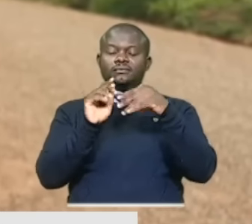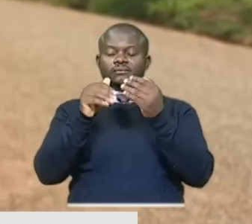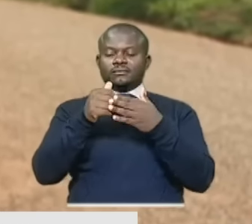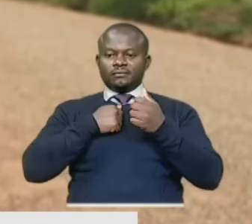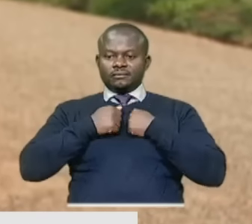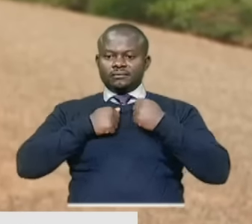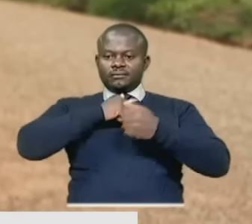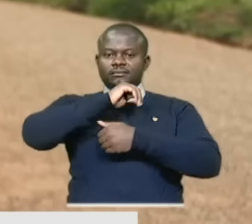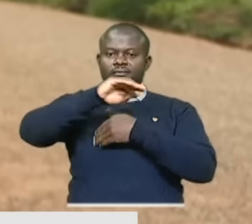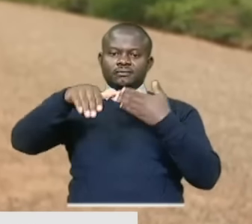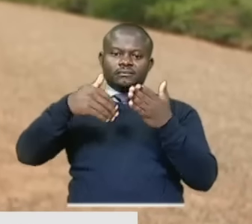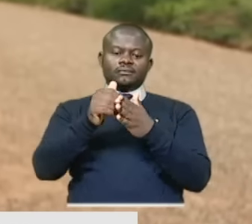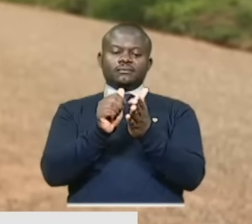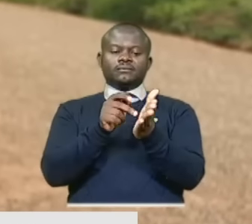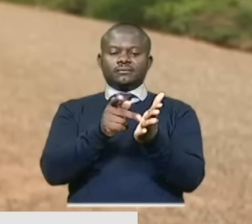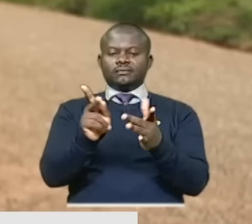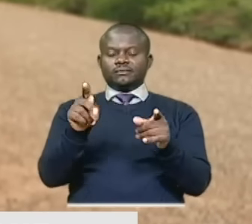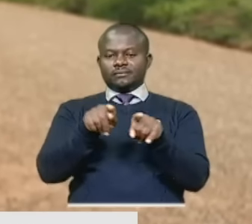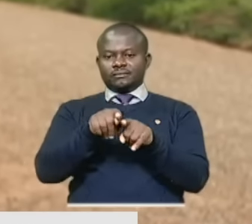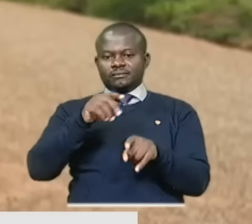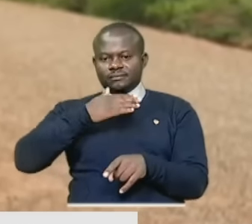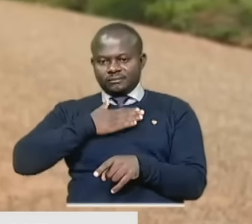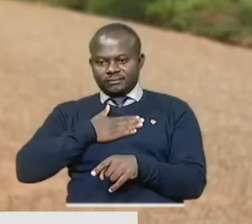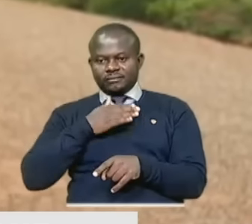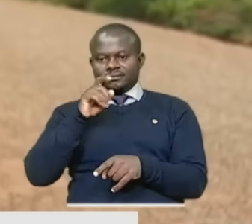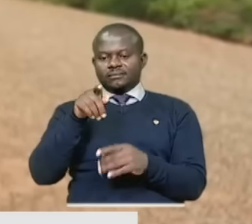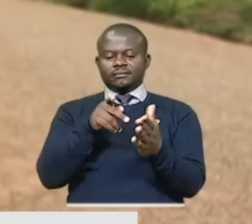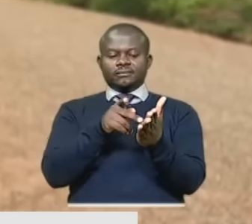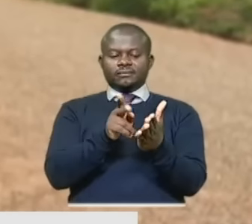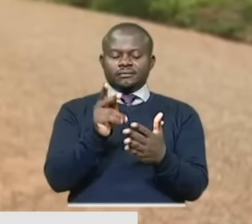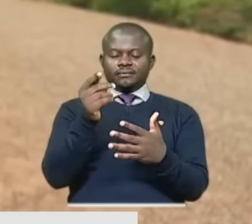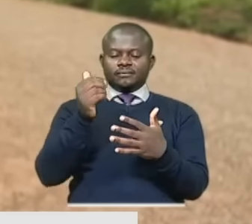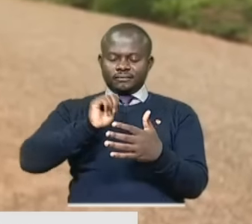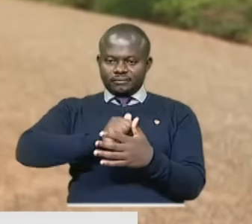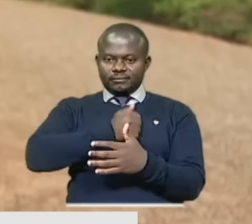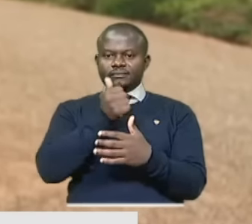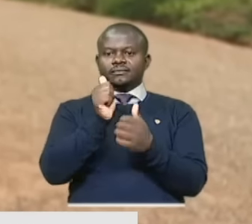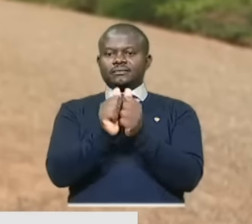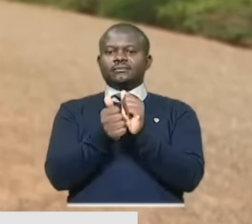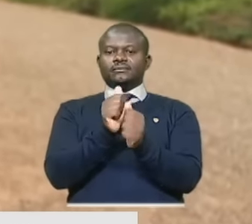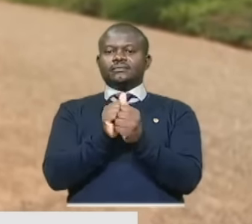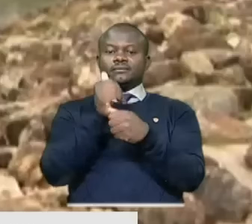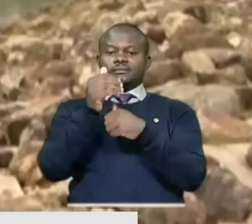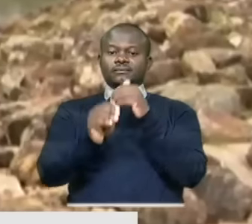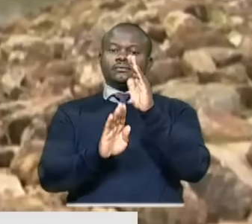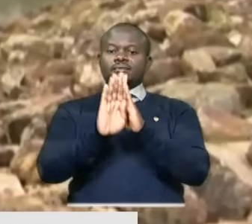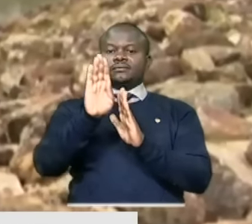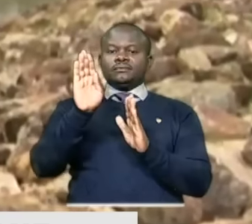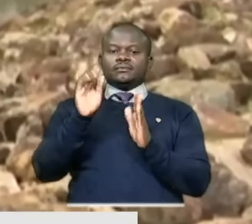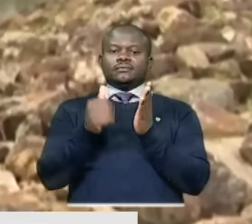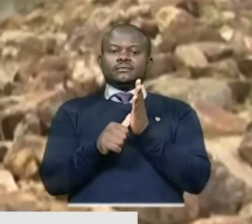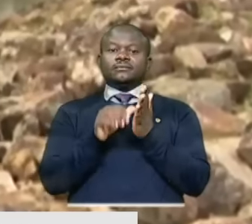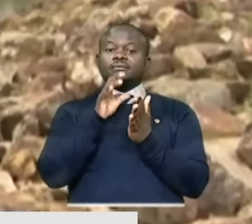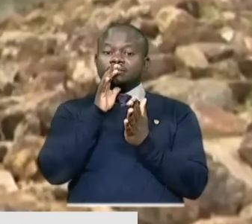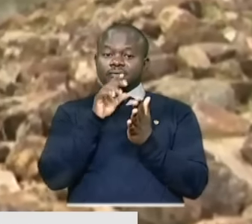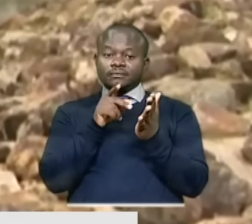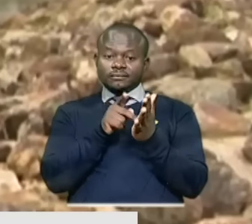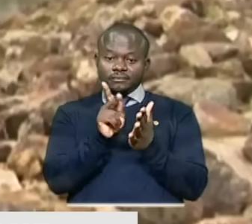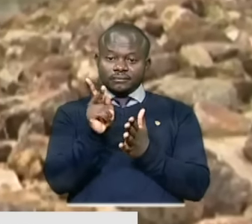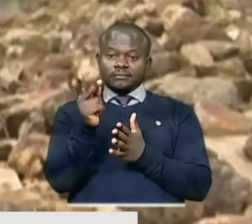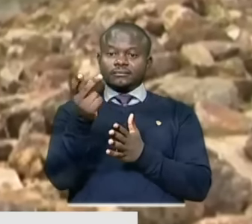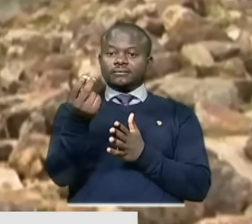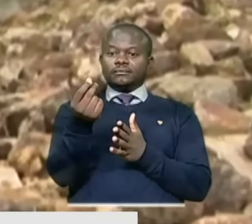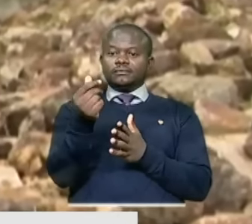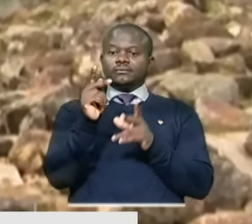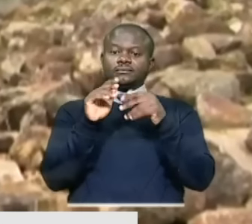abaturarwanda bagenzi bacu bishyuwe natwe twakwishyurwa ibyacu byangijwe tukagira icyo twiteza imbere ikibazo cyo gutinda kwishyura ingurane ku